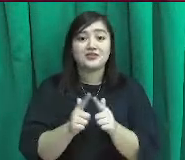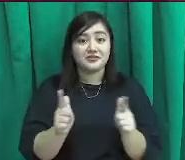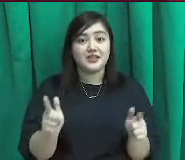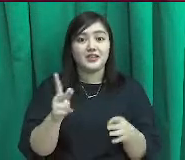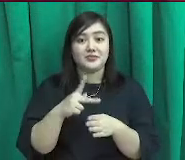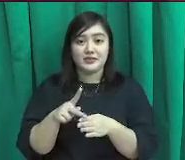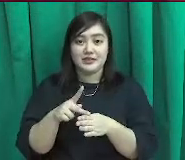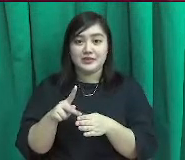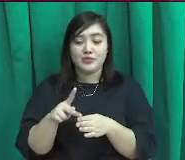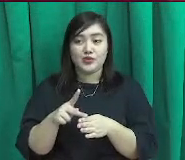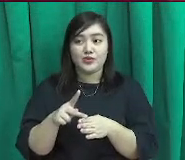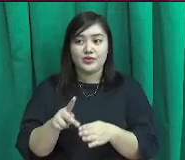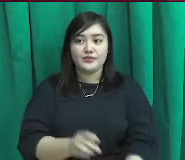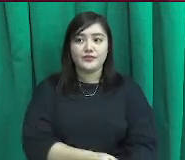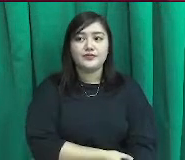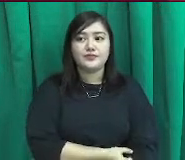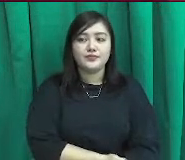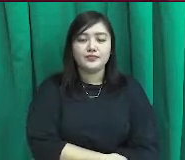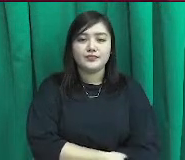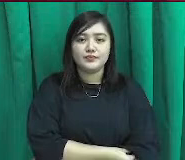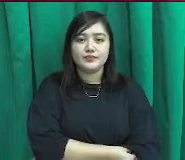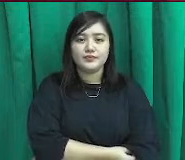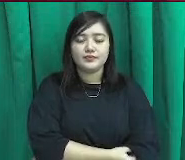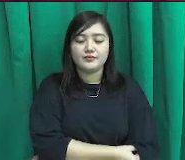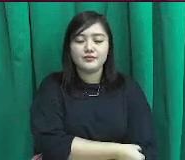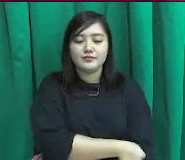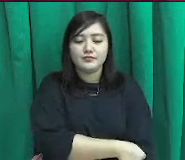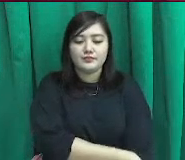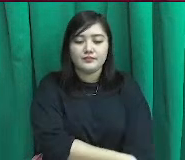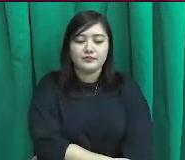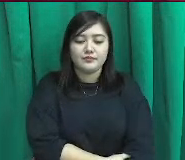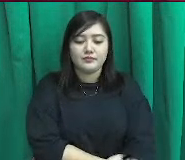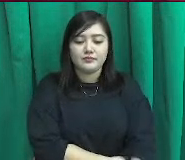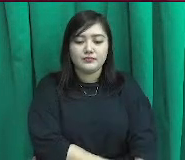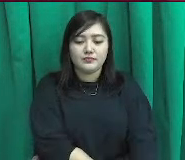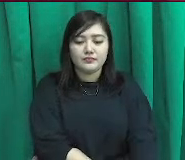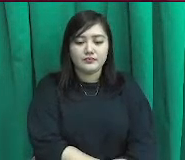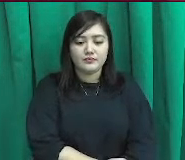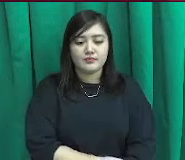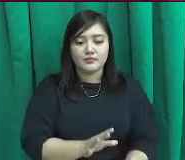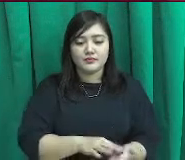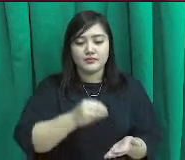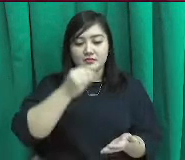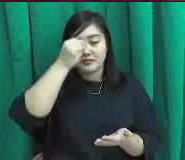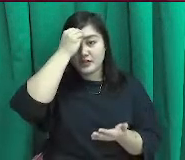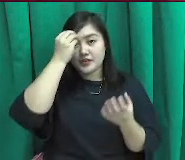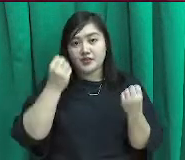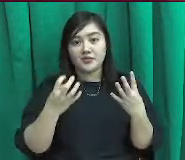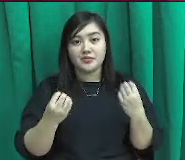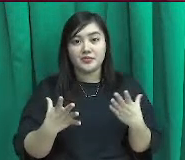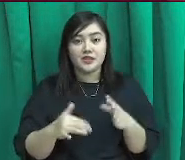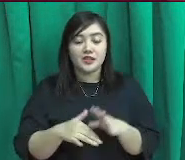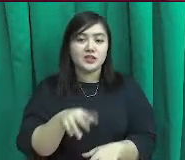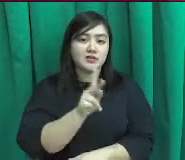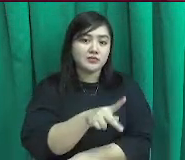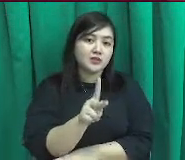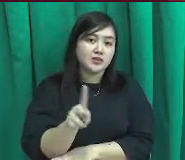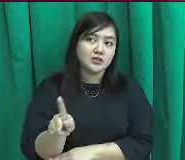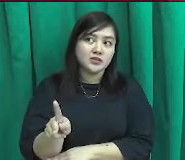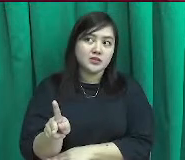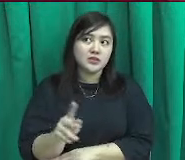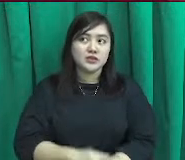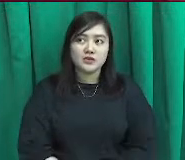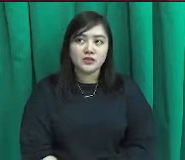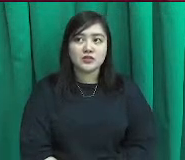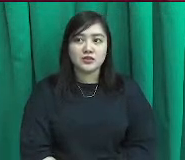natin. Yeah. Oh. Marami tayong aral. Oh, oh. Marami talagang aral na mapupulot when it comes sa pagtatanim. Alam nyo, sa, na